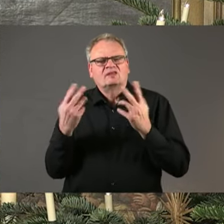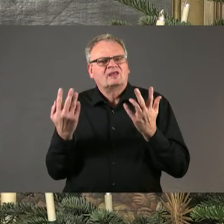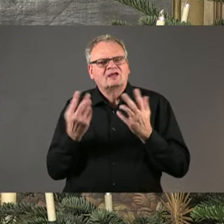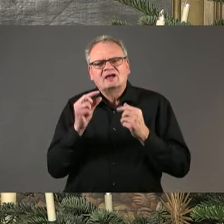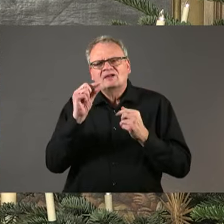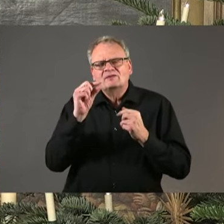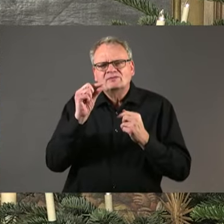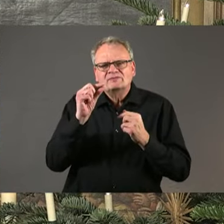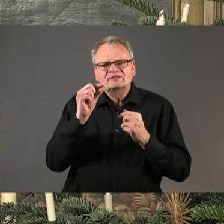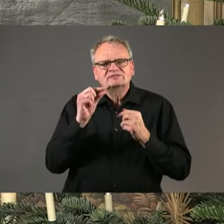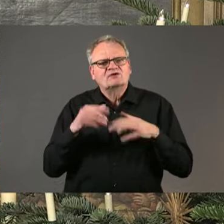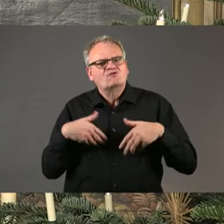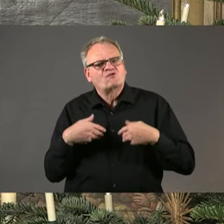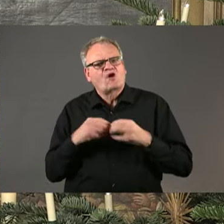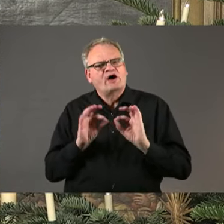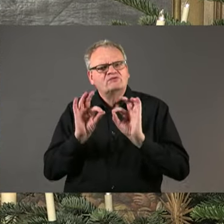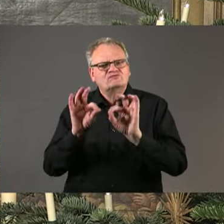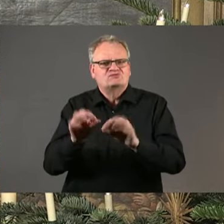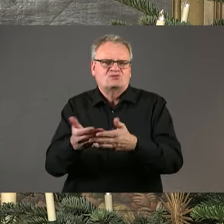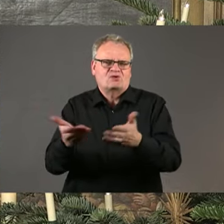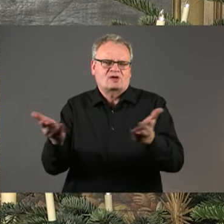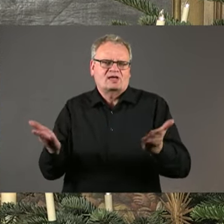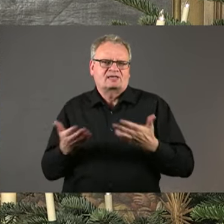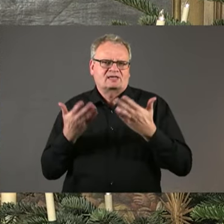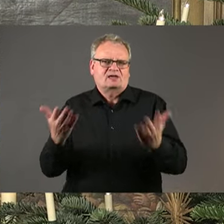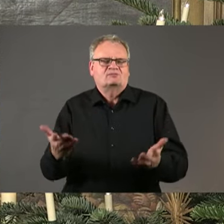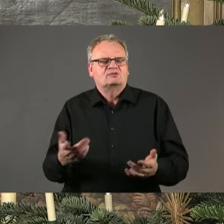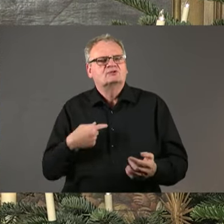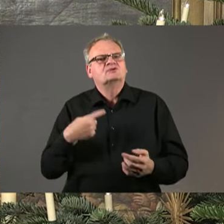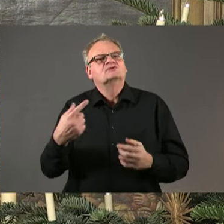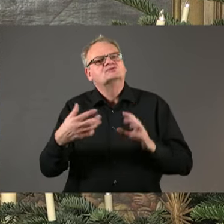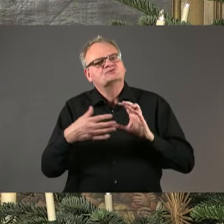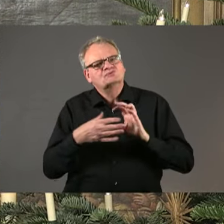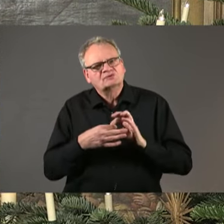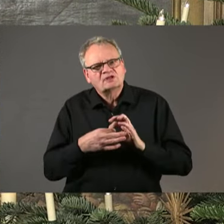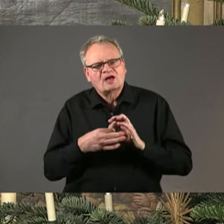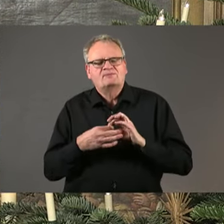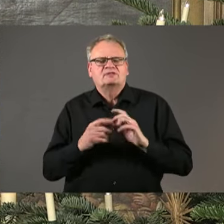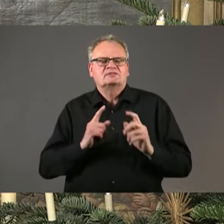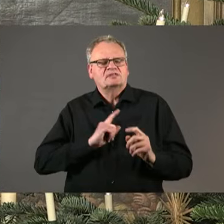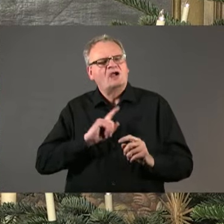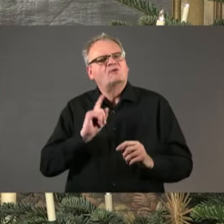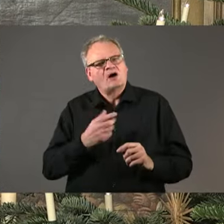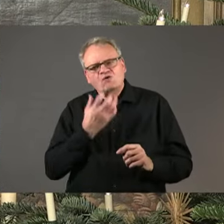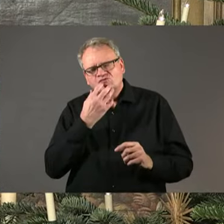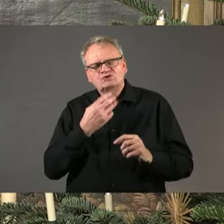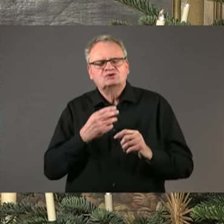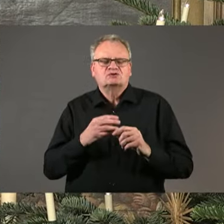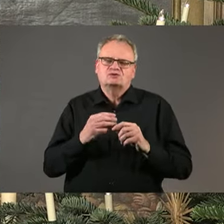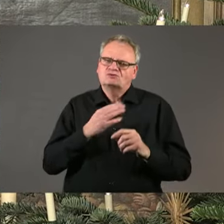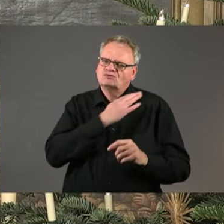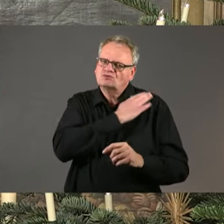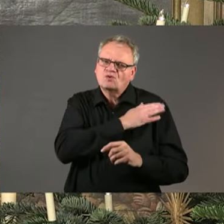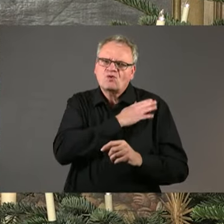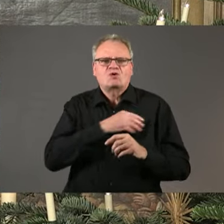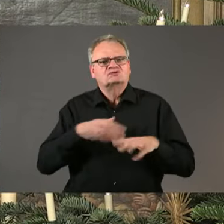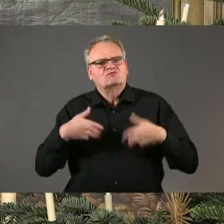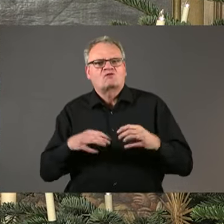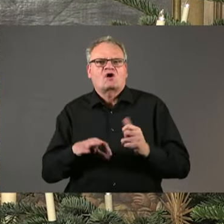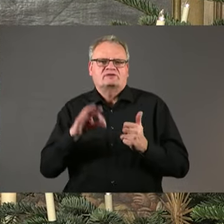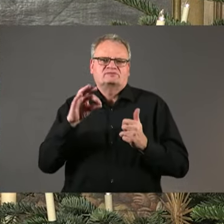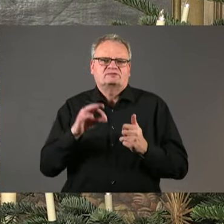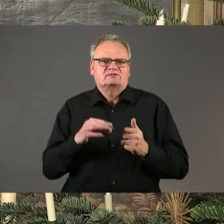kleine Funkeln der Freude spüren. Mögen wir gemeinsam Freude und Trost finden und weitertragen.